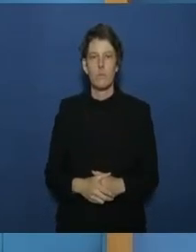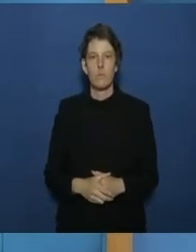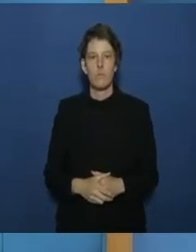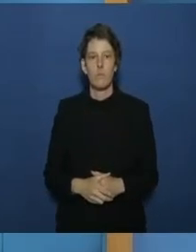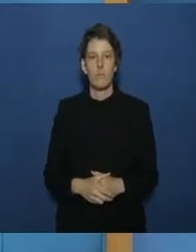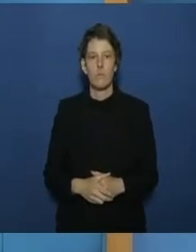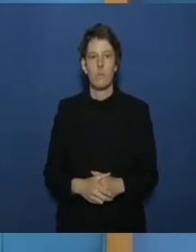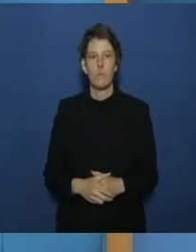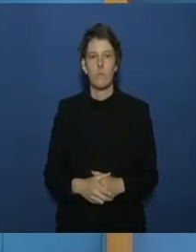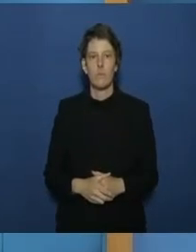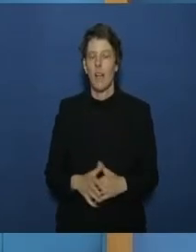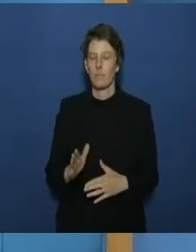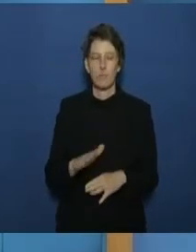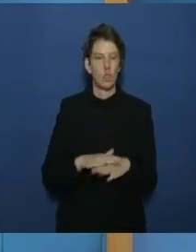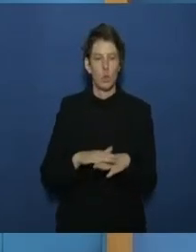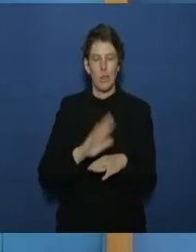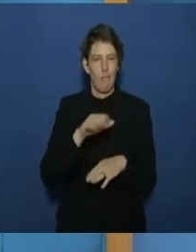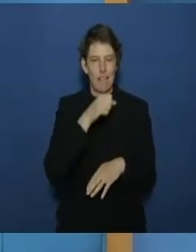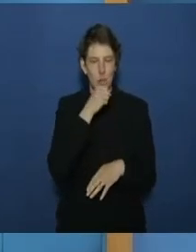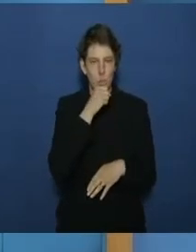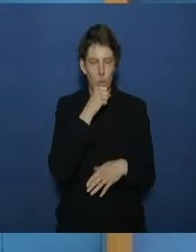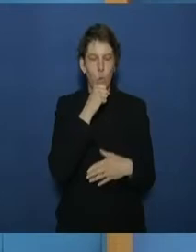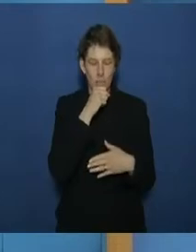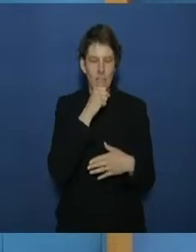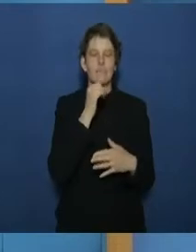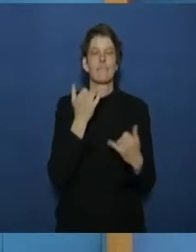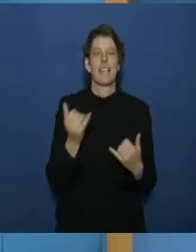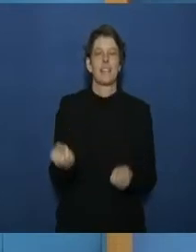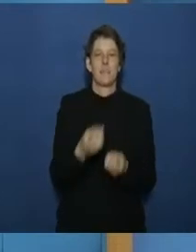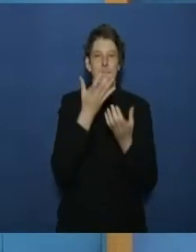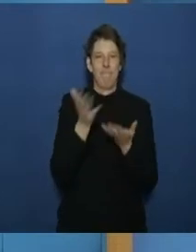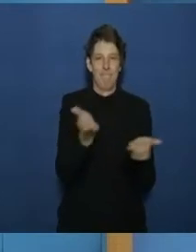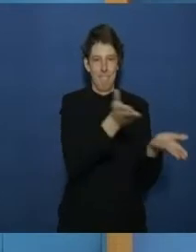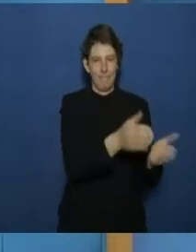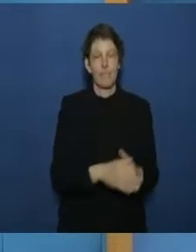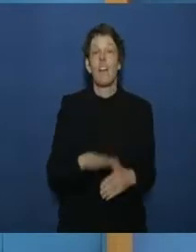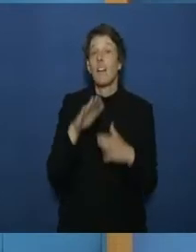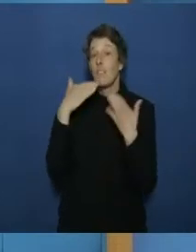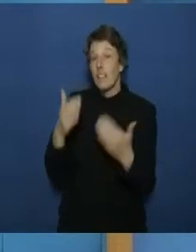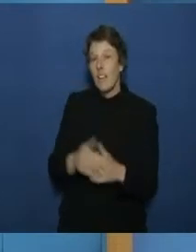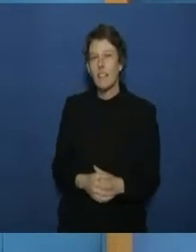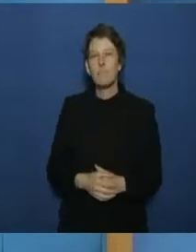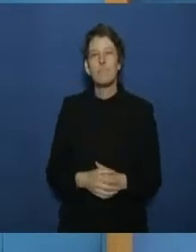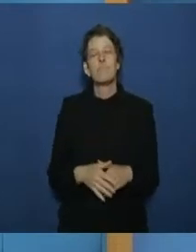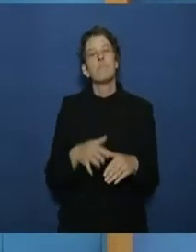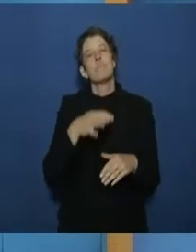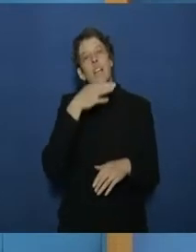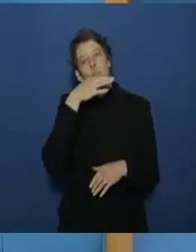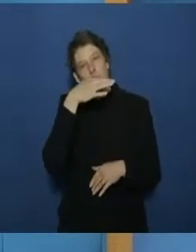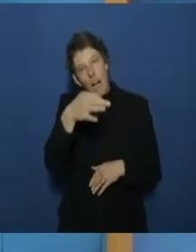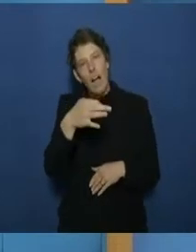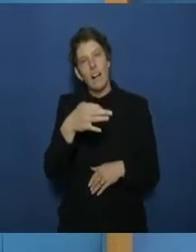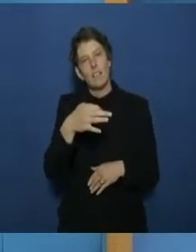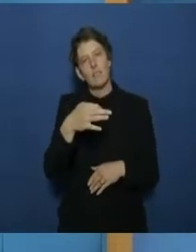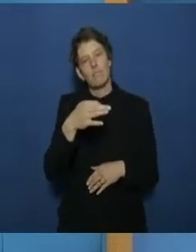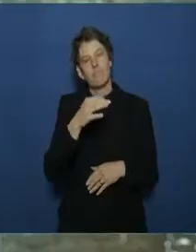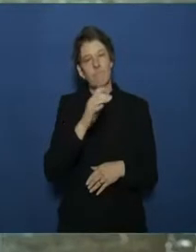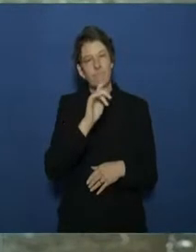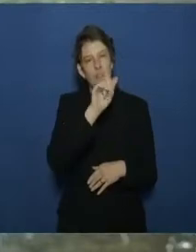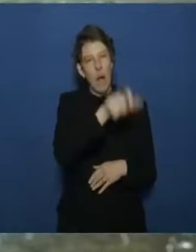So. Ah, Entschuldigung, jetzt aber. Jetzt ist es eine Antwort. Vielen Dank. Ja, ist eine Frage, die bezieht sich oder geht hauptsächlich